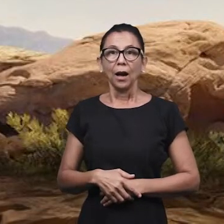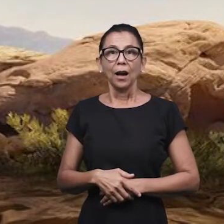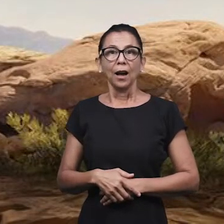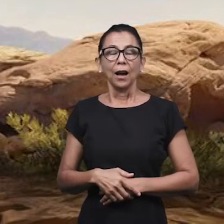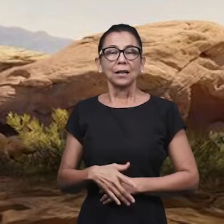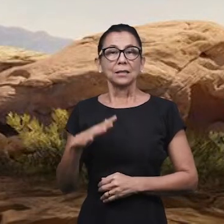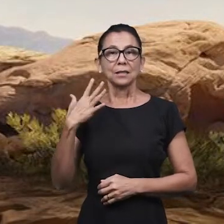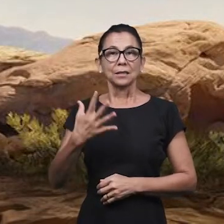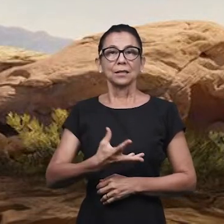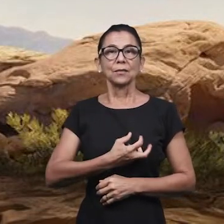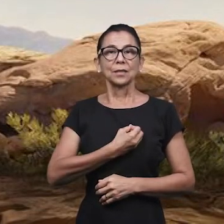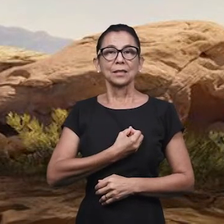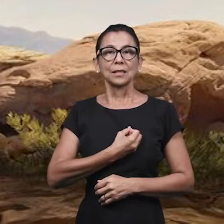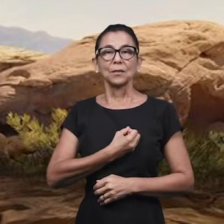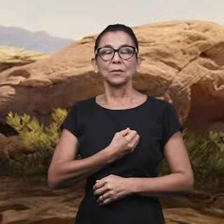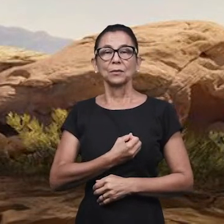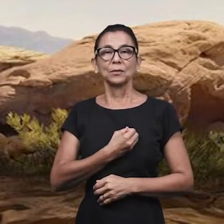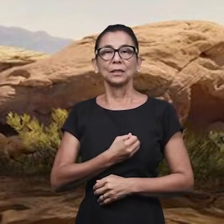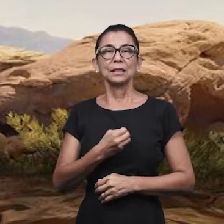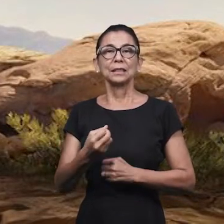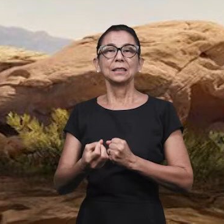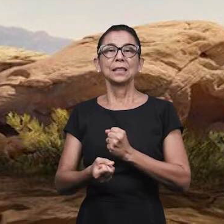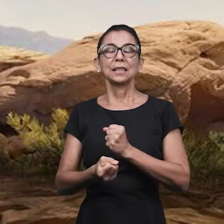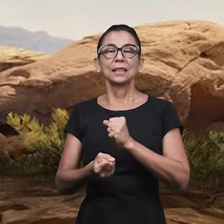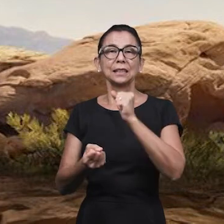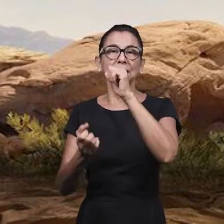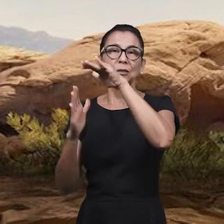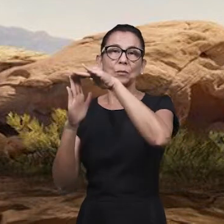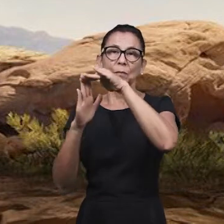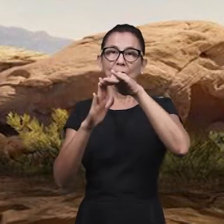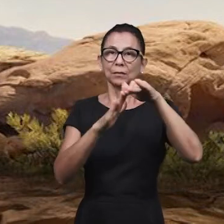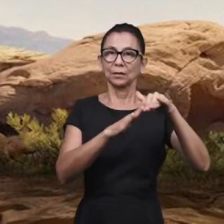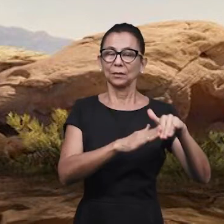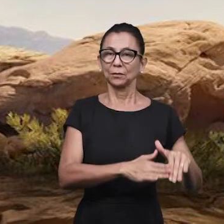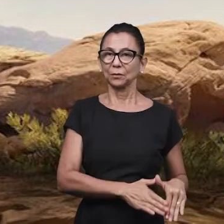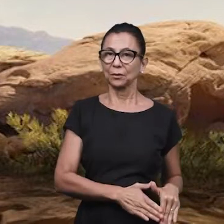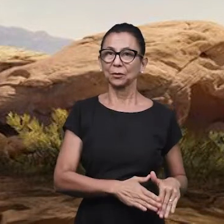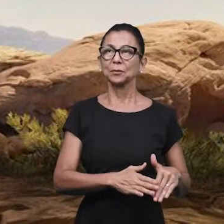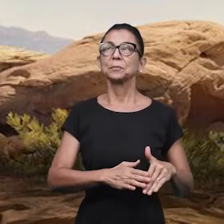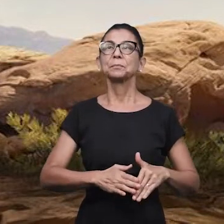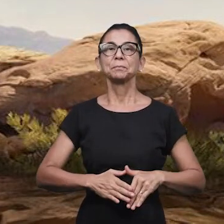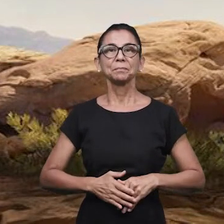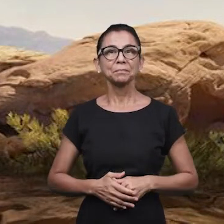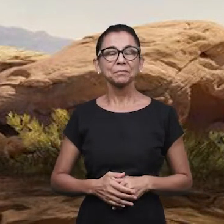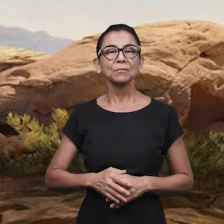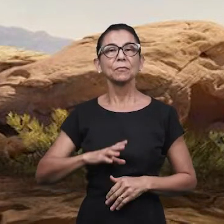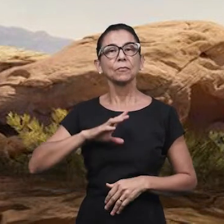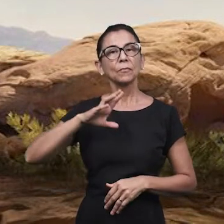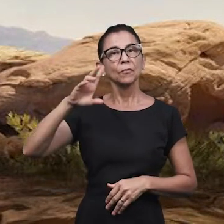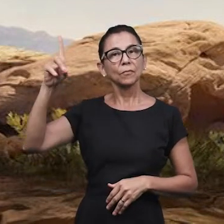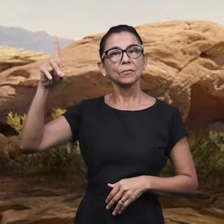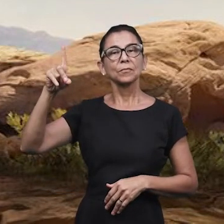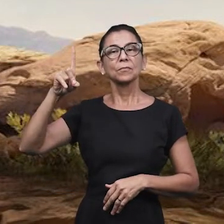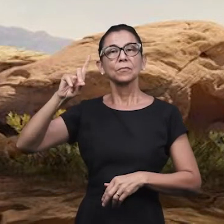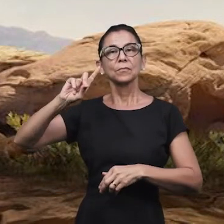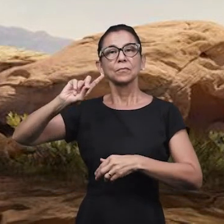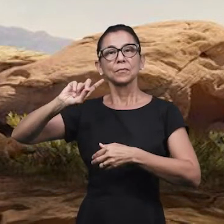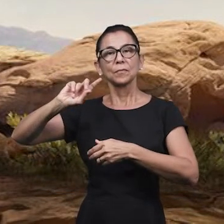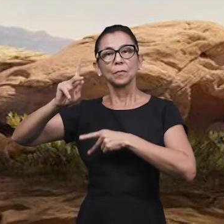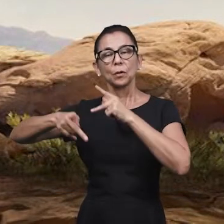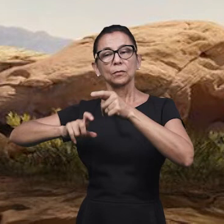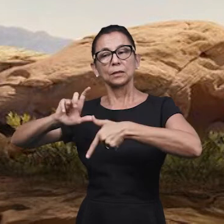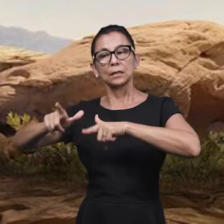salut, la vie, la délivrance. Abraham, il a compris que de Dieu viendrait le salut pour le